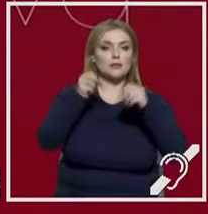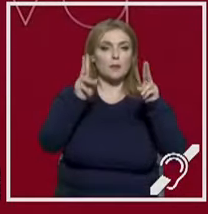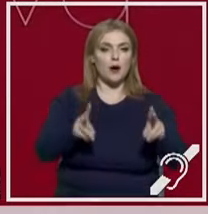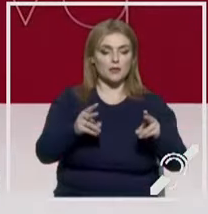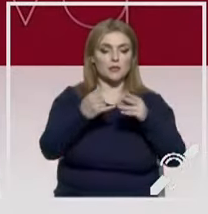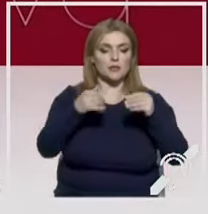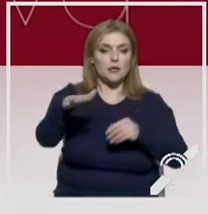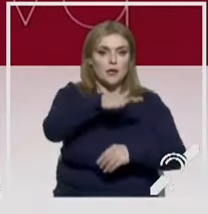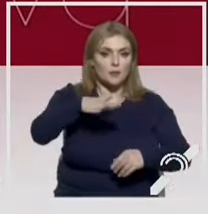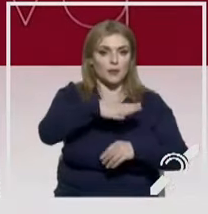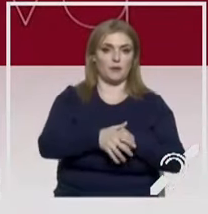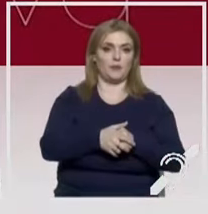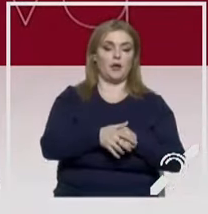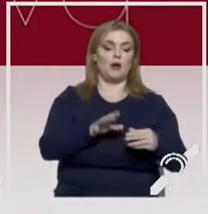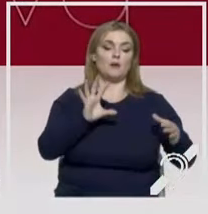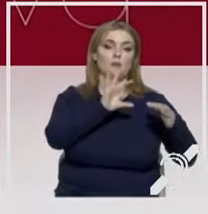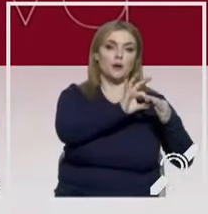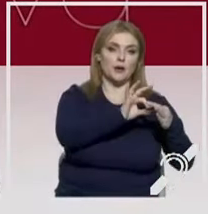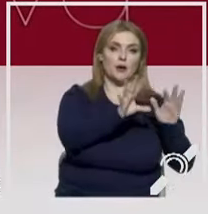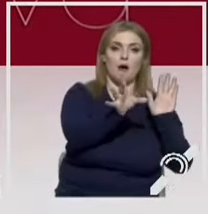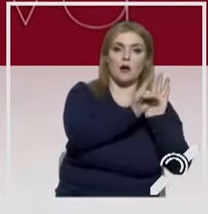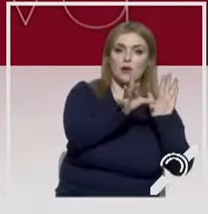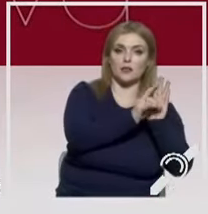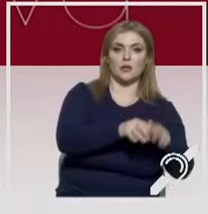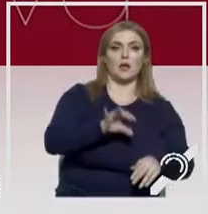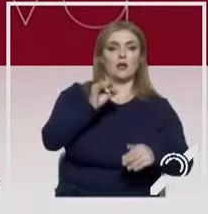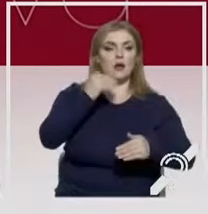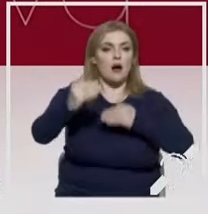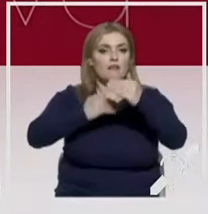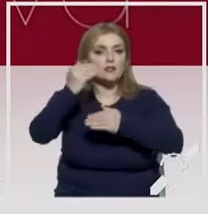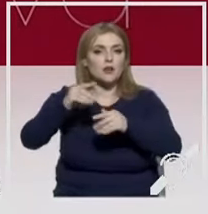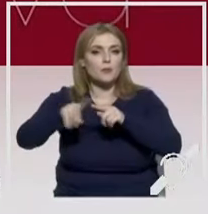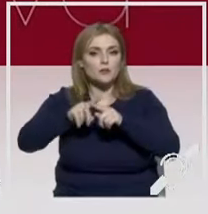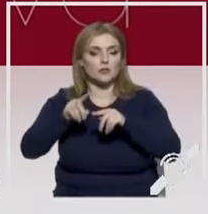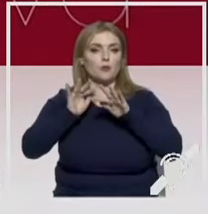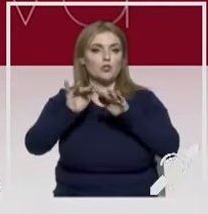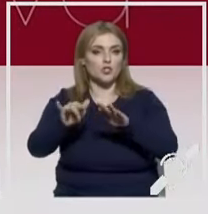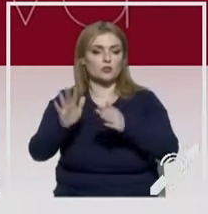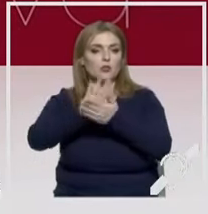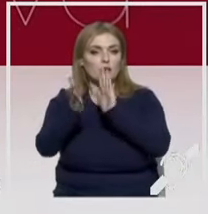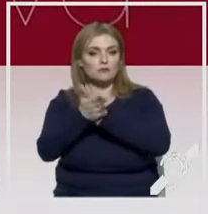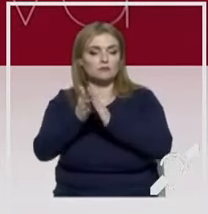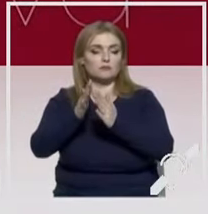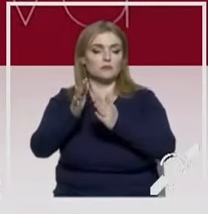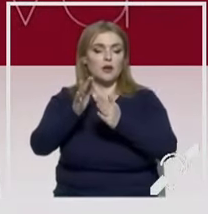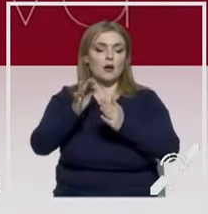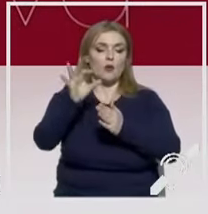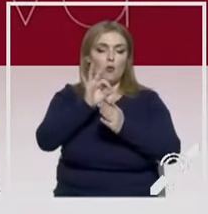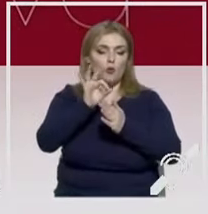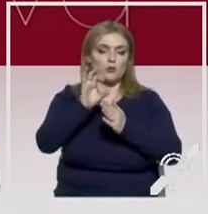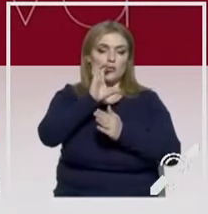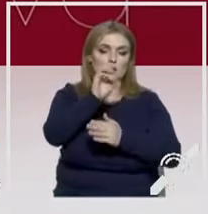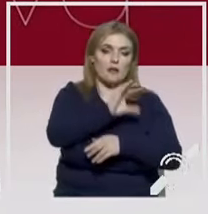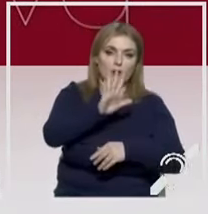Securitatea regională, interconectarea energetică și avansarea cât mai rapidă în procesul de negocieri cu Uniunea Europeană sunt câteva